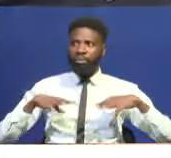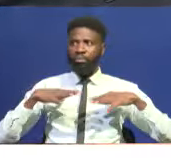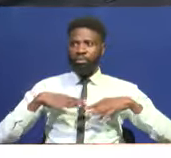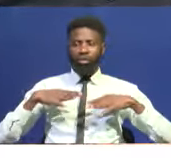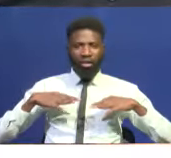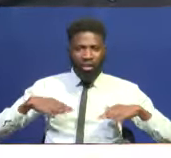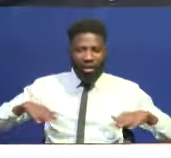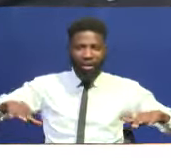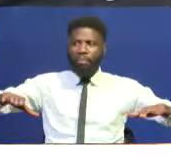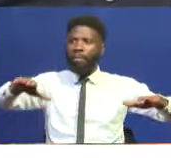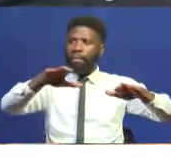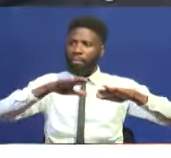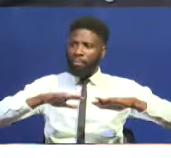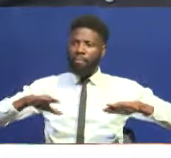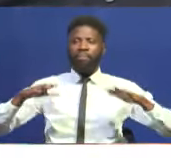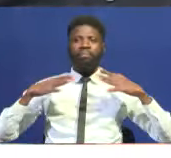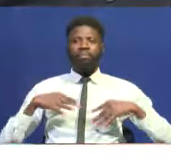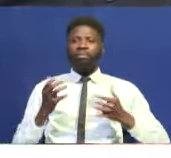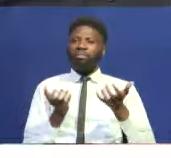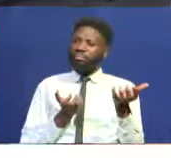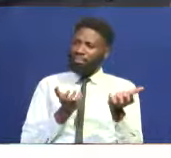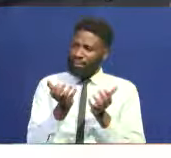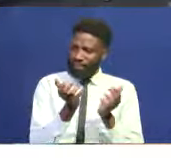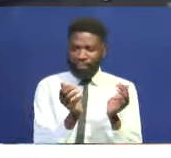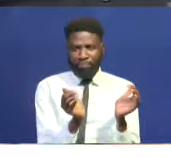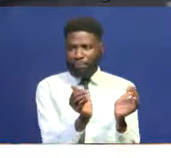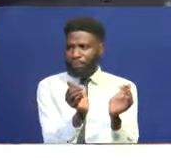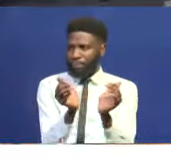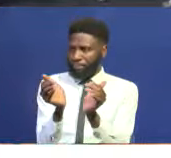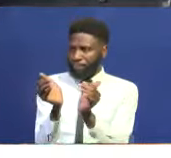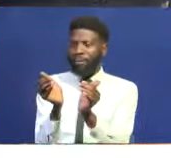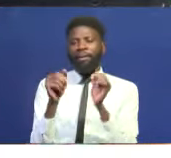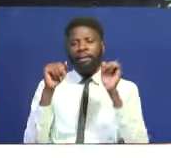ndogondogo, kuweza kuja kutuonesha